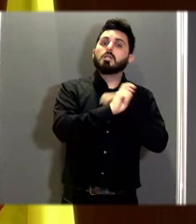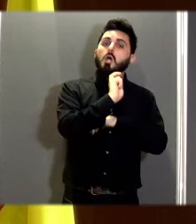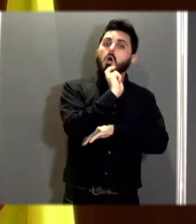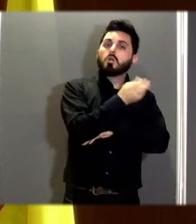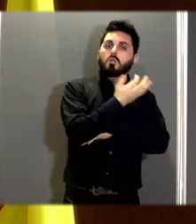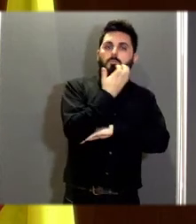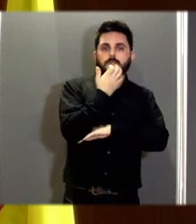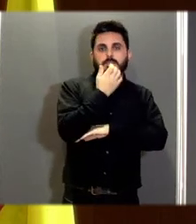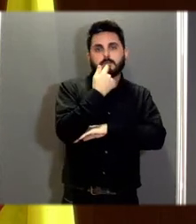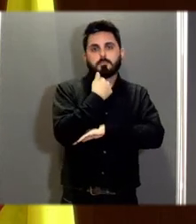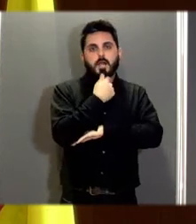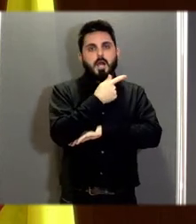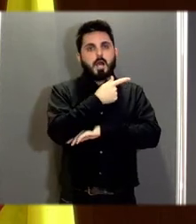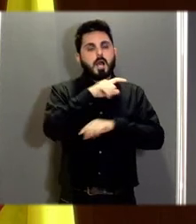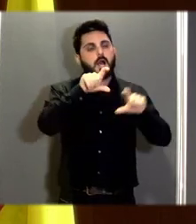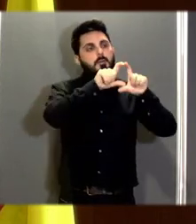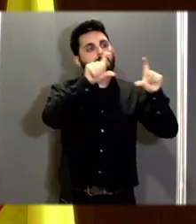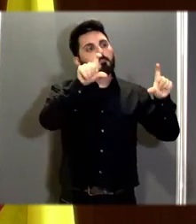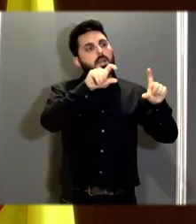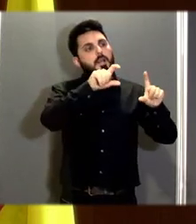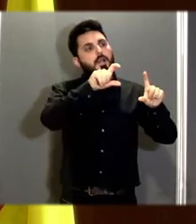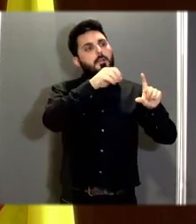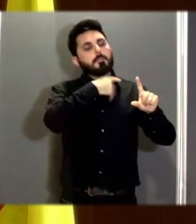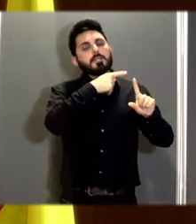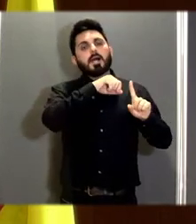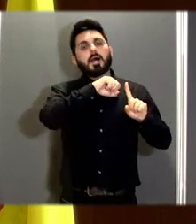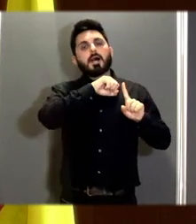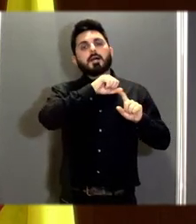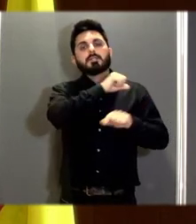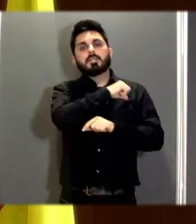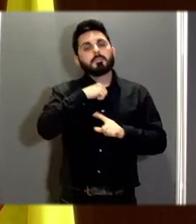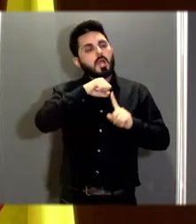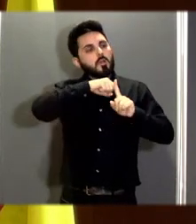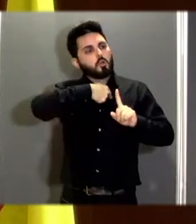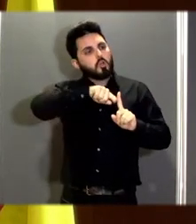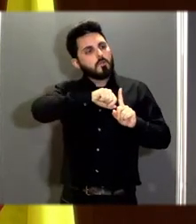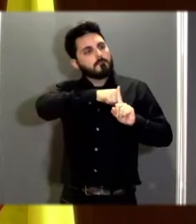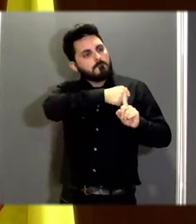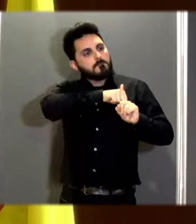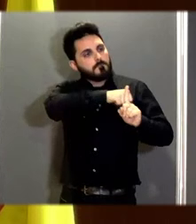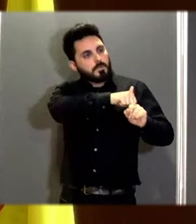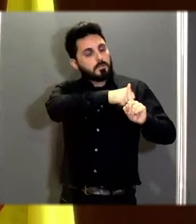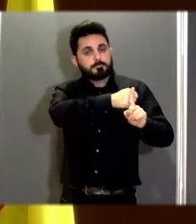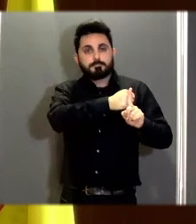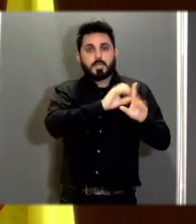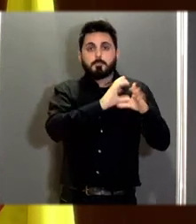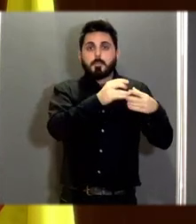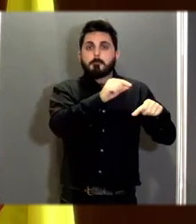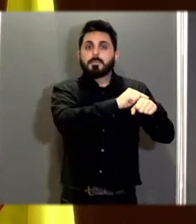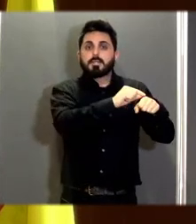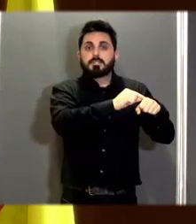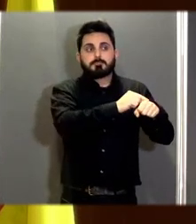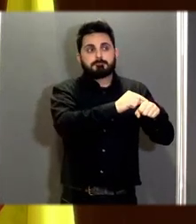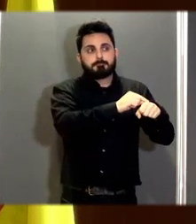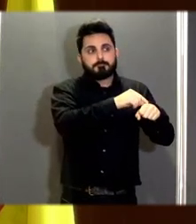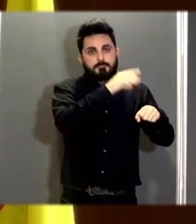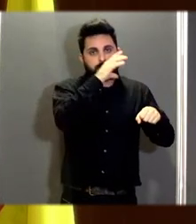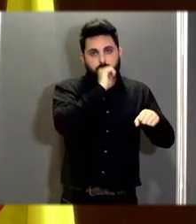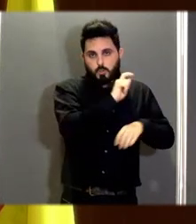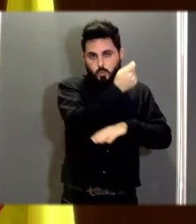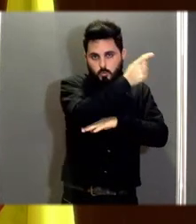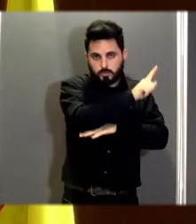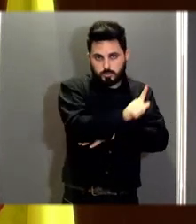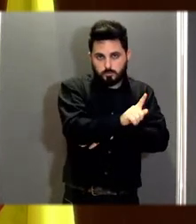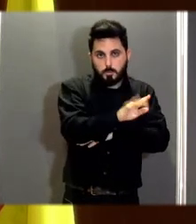formacions independentistes a fer la independència. Els partits han fallat, però la societat civil també ha de